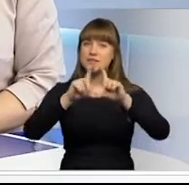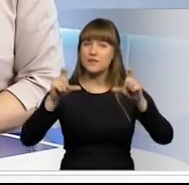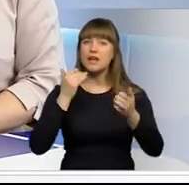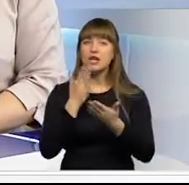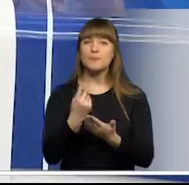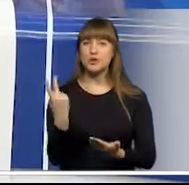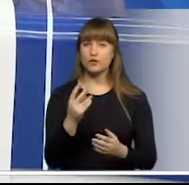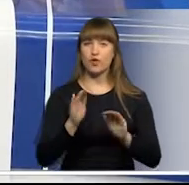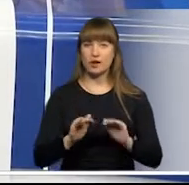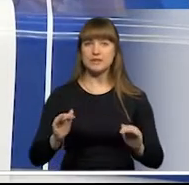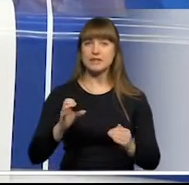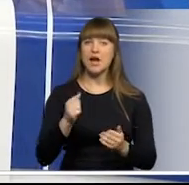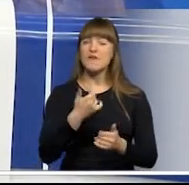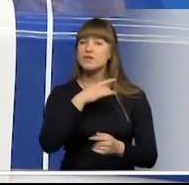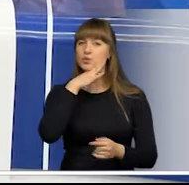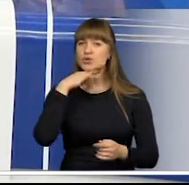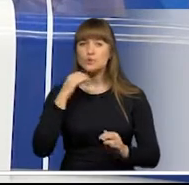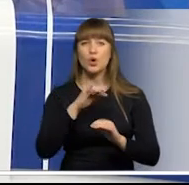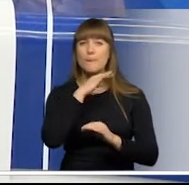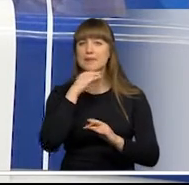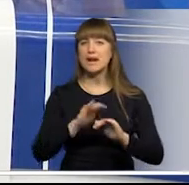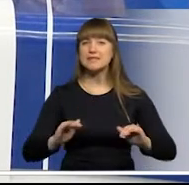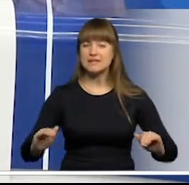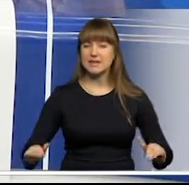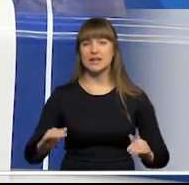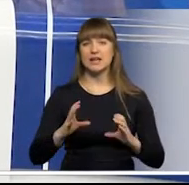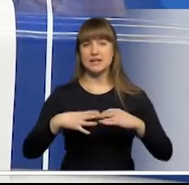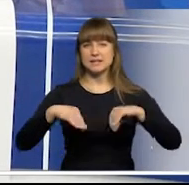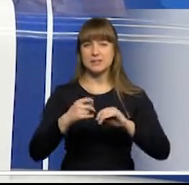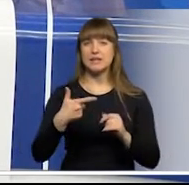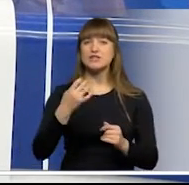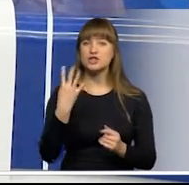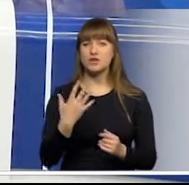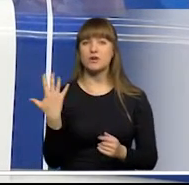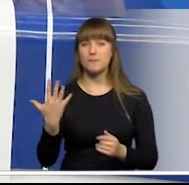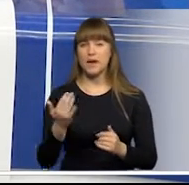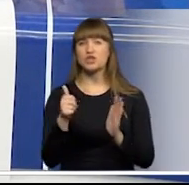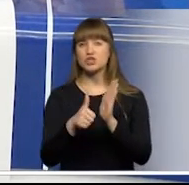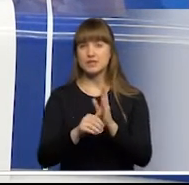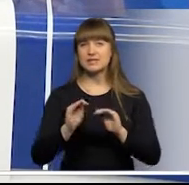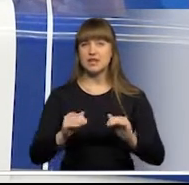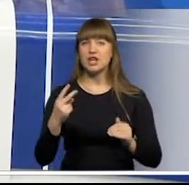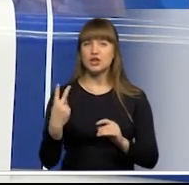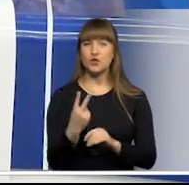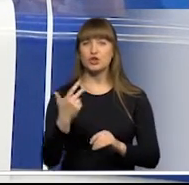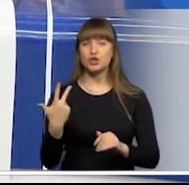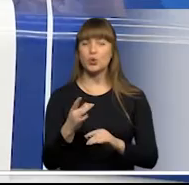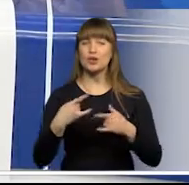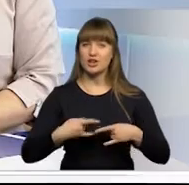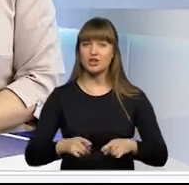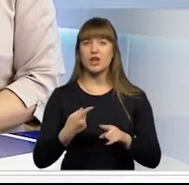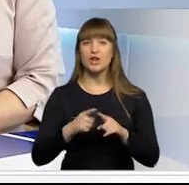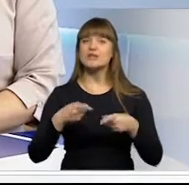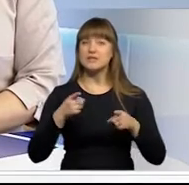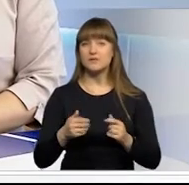и 4, и 5, и 6 детей, двойни, тройни рождаются. Это действительно хорошая поддержка. Светлана Геннадьевна, вам спасибо